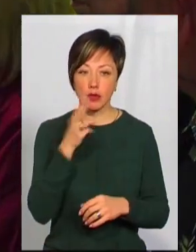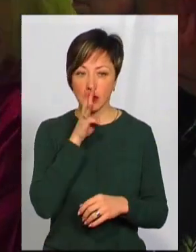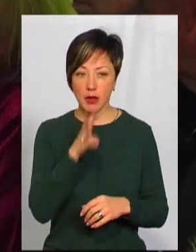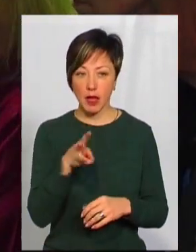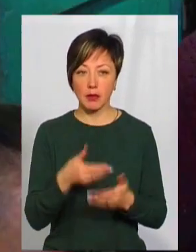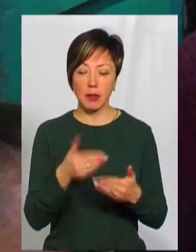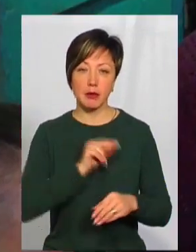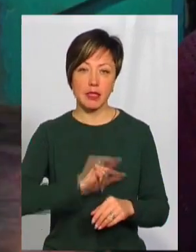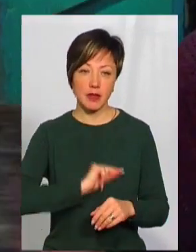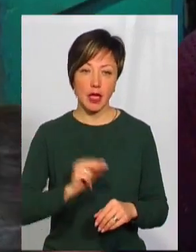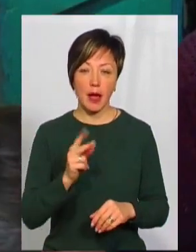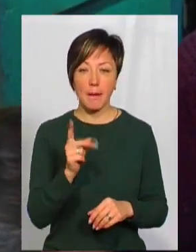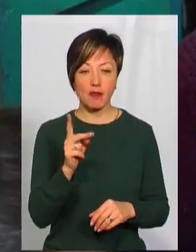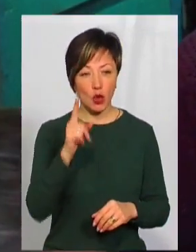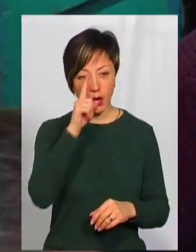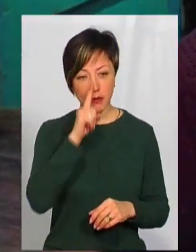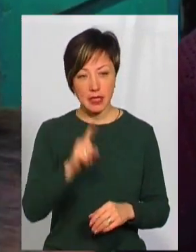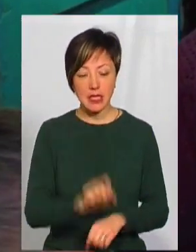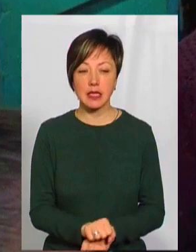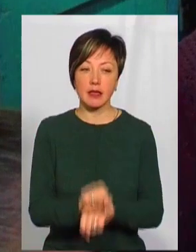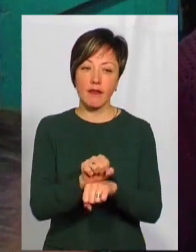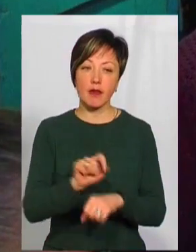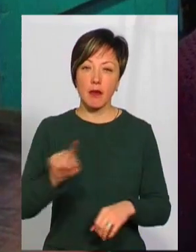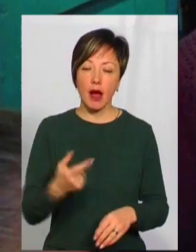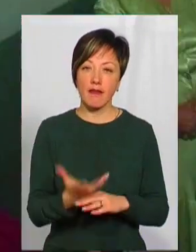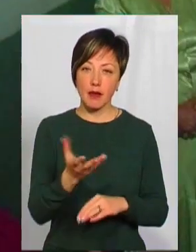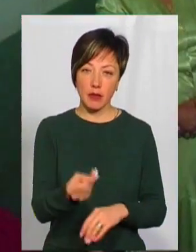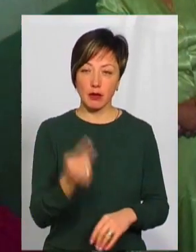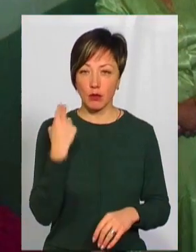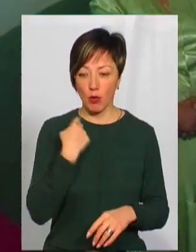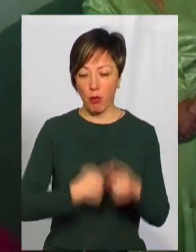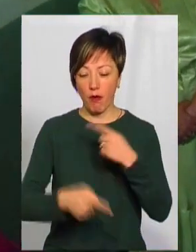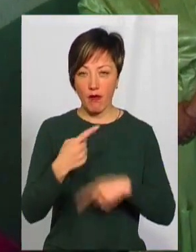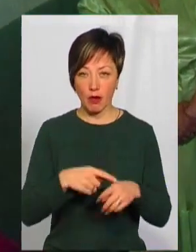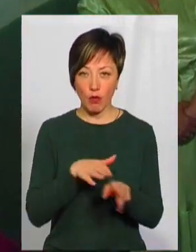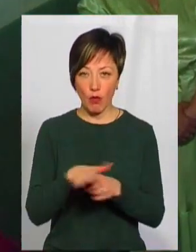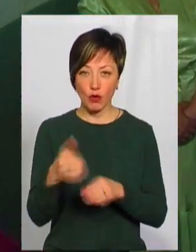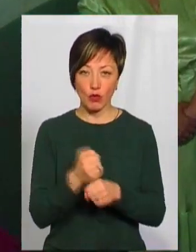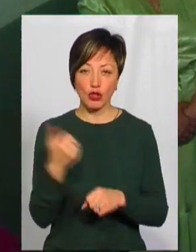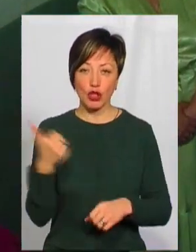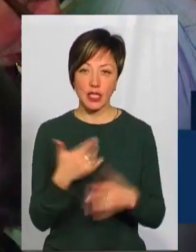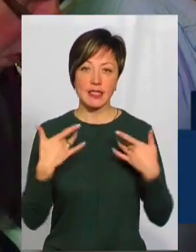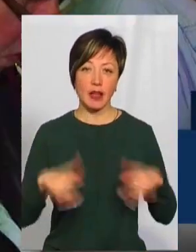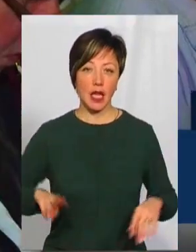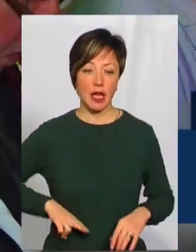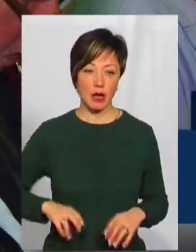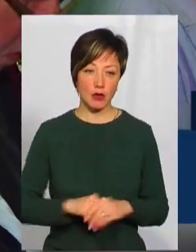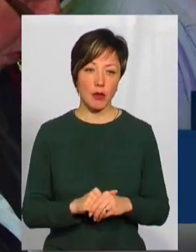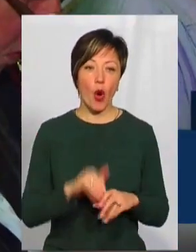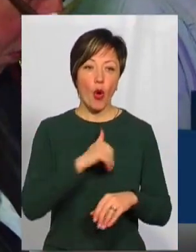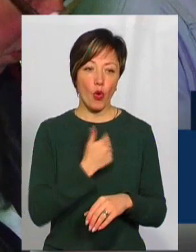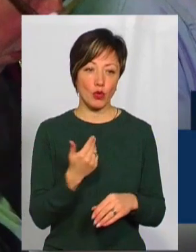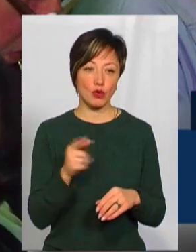перед працівниками за 1,5 місяці. Страйкарі вимагають виплати боргів, повернення повного робочого тижня та звільнення директора. Ми хочемо, щоб він